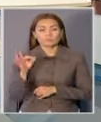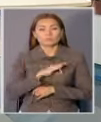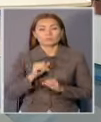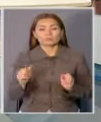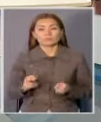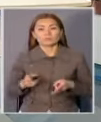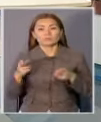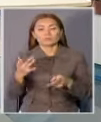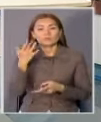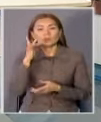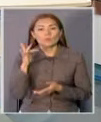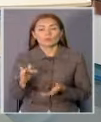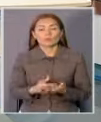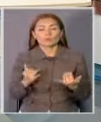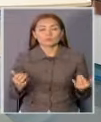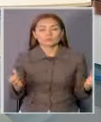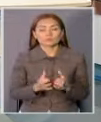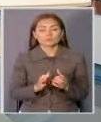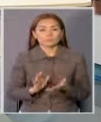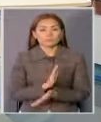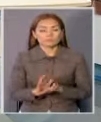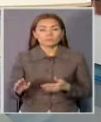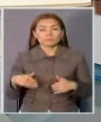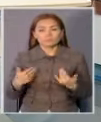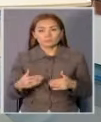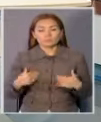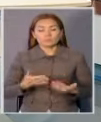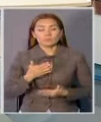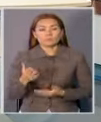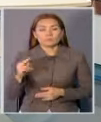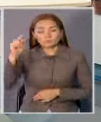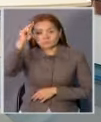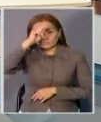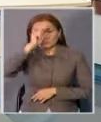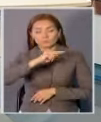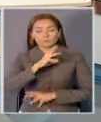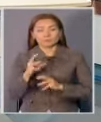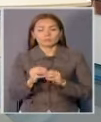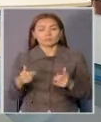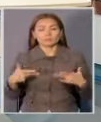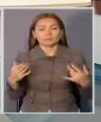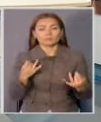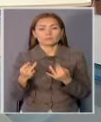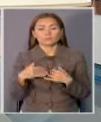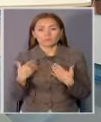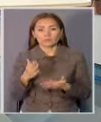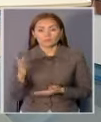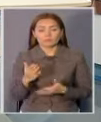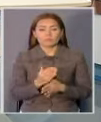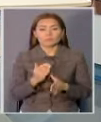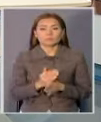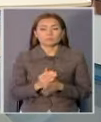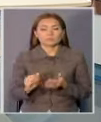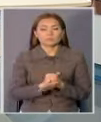обучаться в американских городах. Сотрудники компании бесплатно консультируют обучающихся посредством онлайн-связи, а также